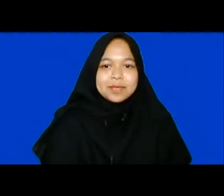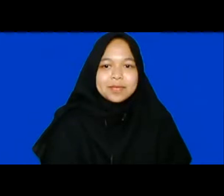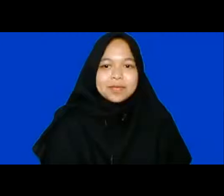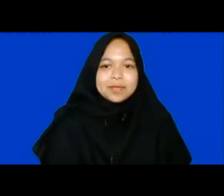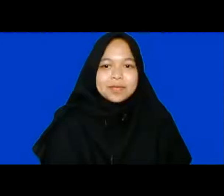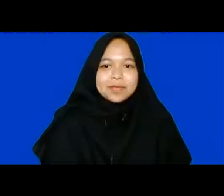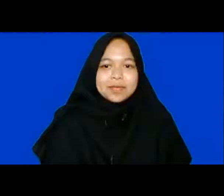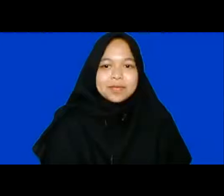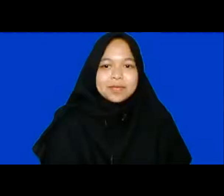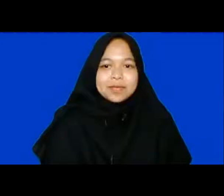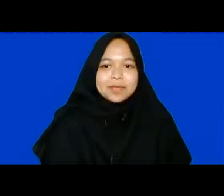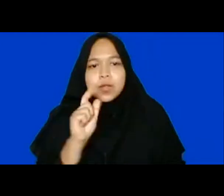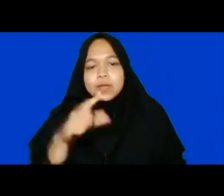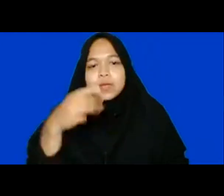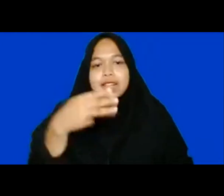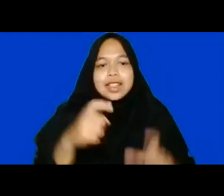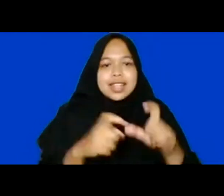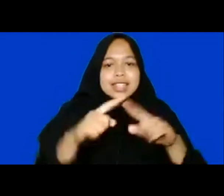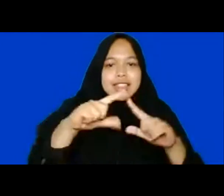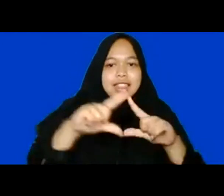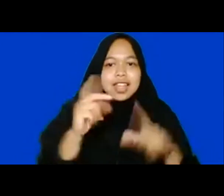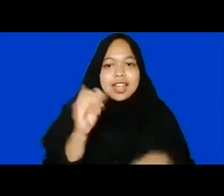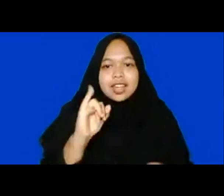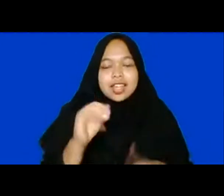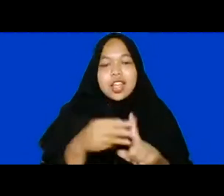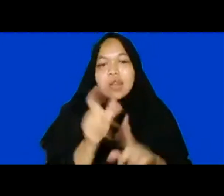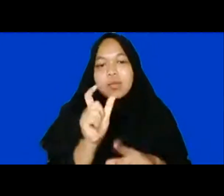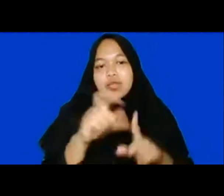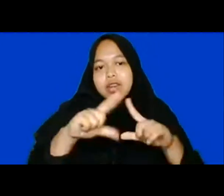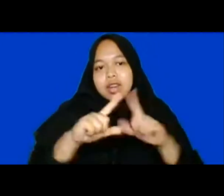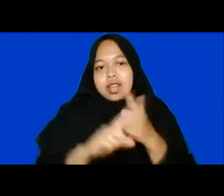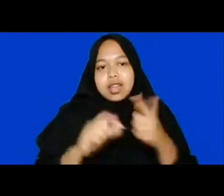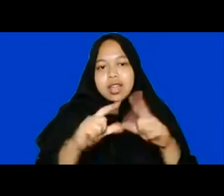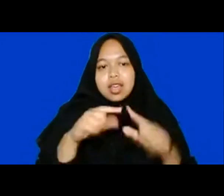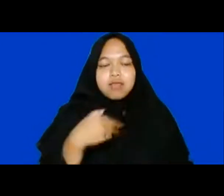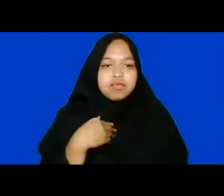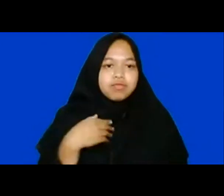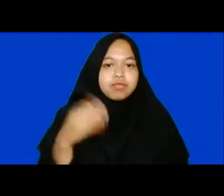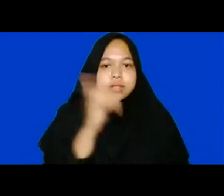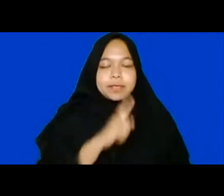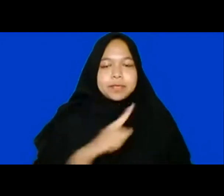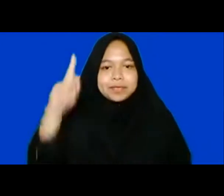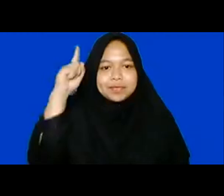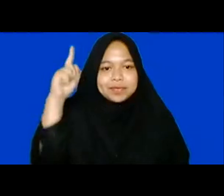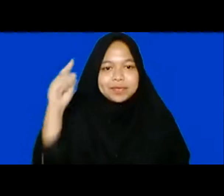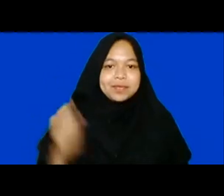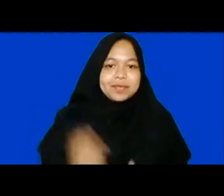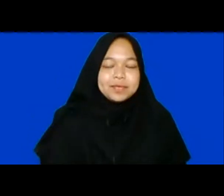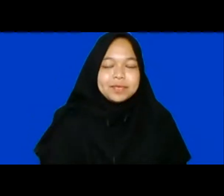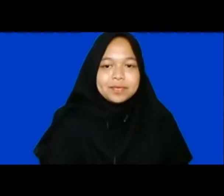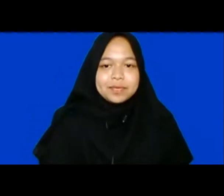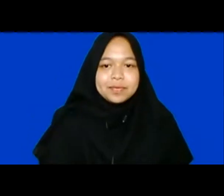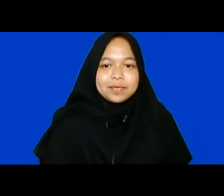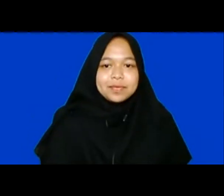lestari budayaku, begitu ya. Oke, puji syukur, marilah kita panjatkan kehadirat Allah Subhanahu wa taala